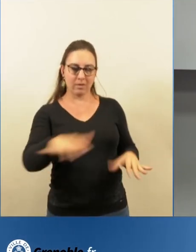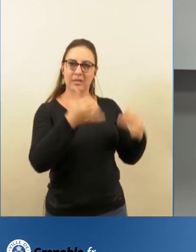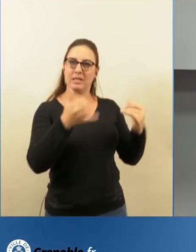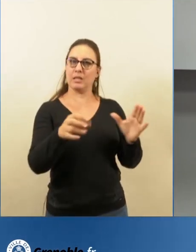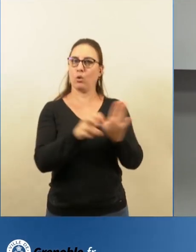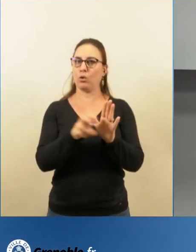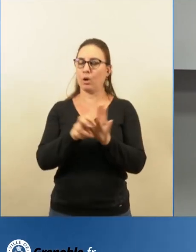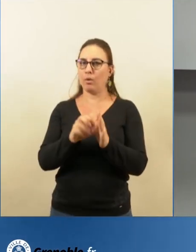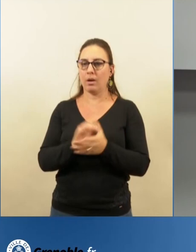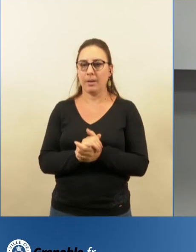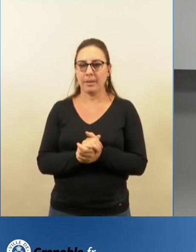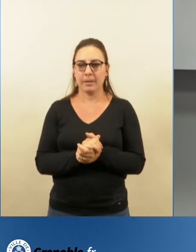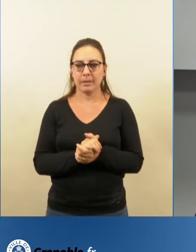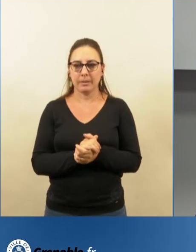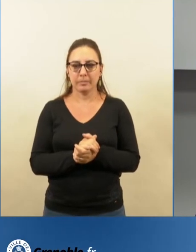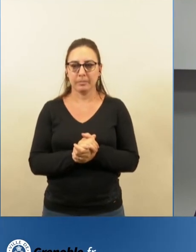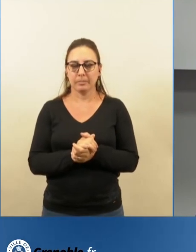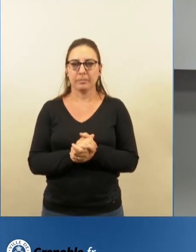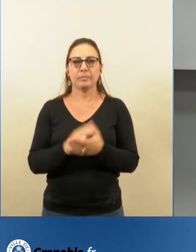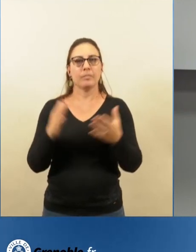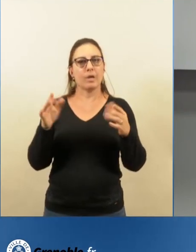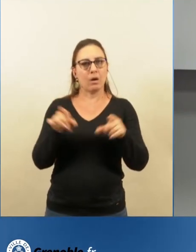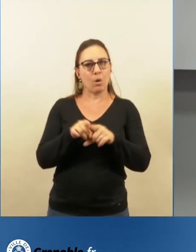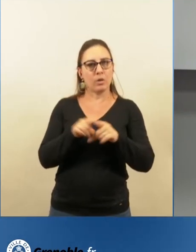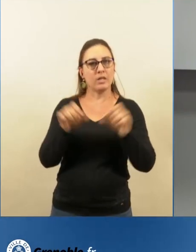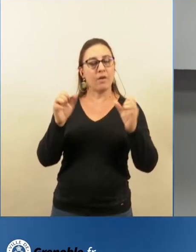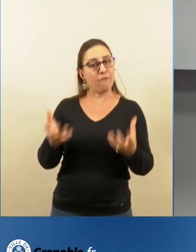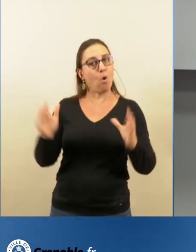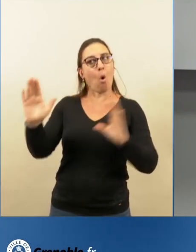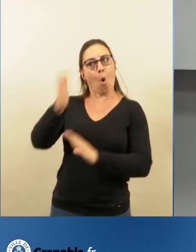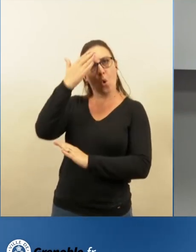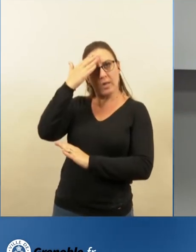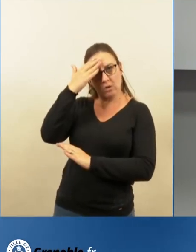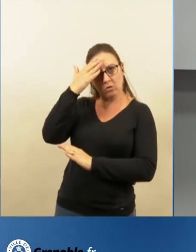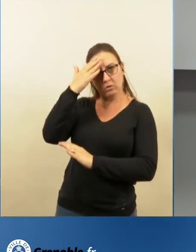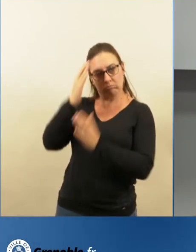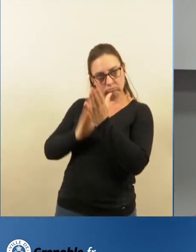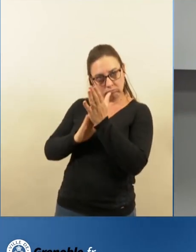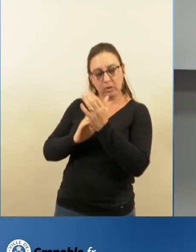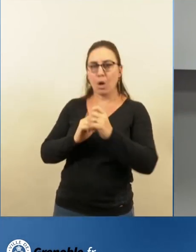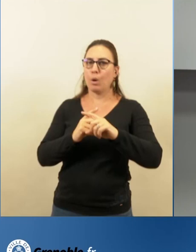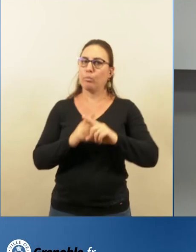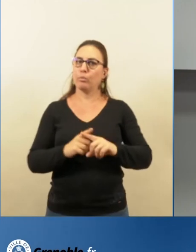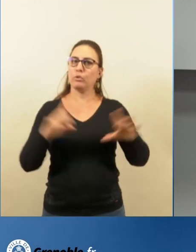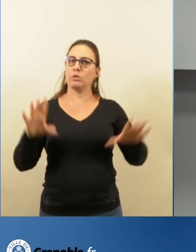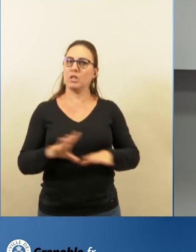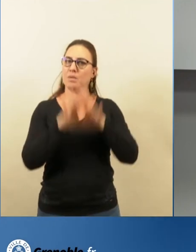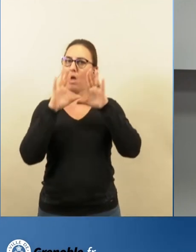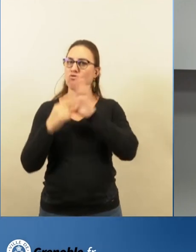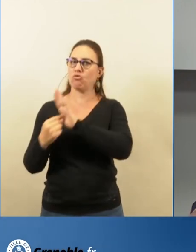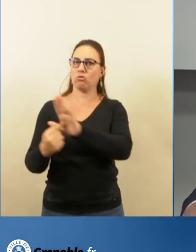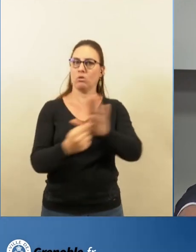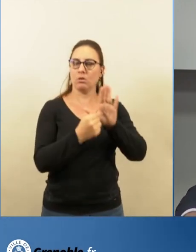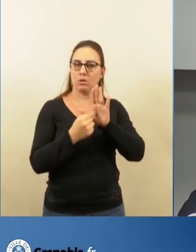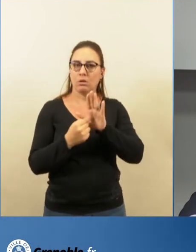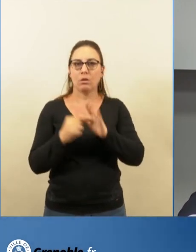permettre d'avoir à la fois la reconnaissance mais également l'identification qui va avec parce que tout cela